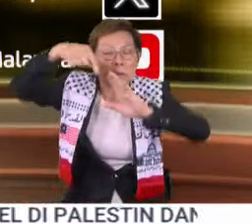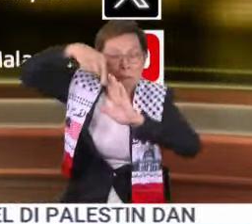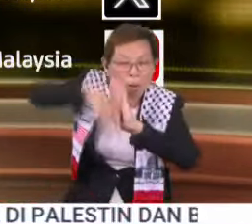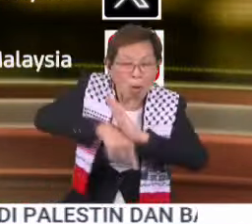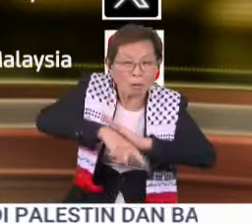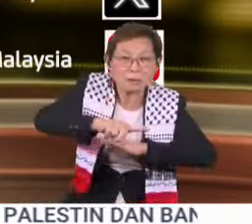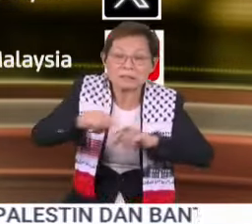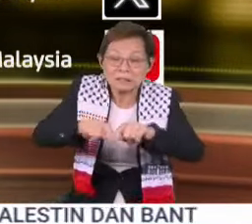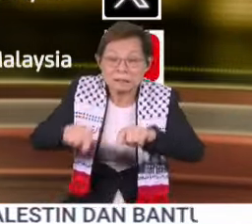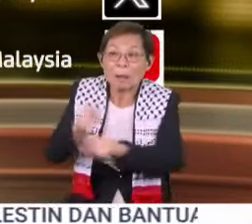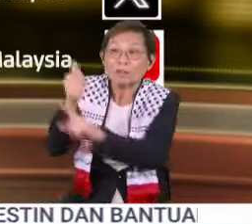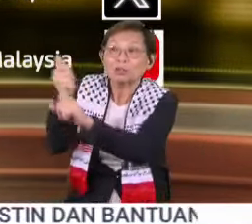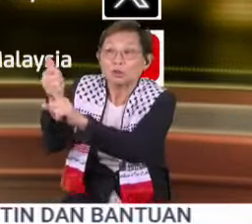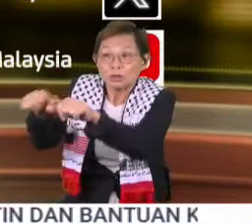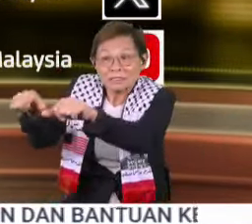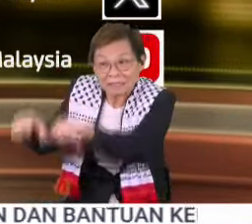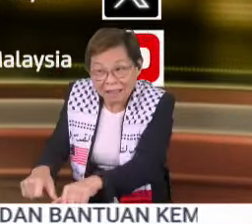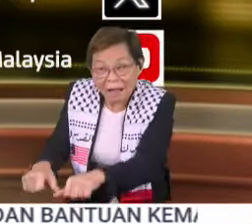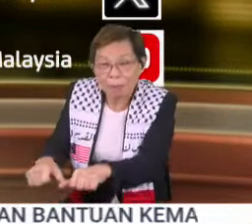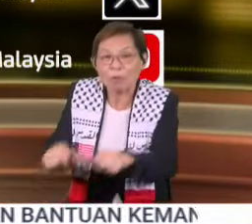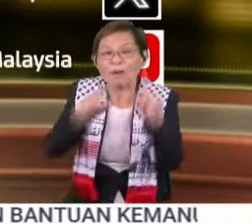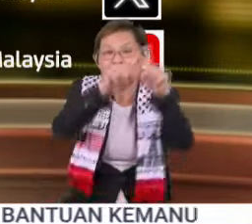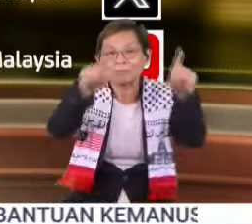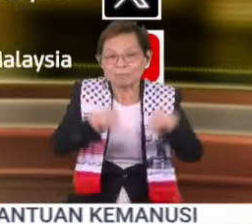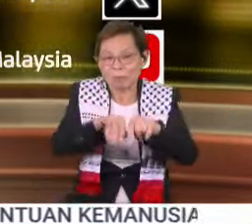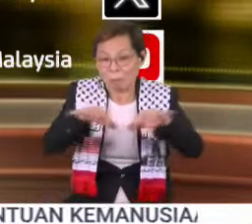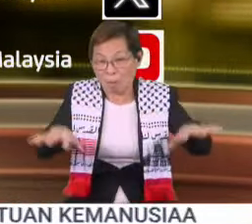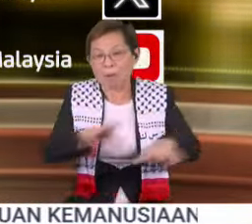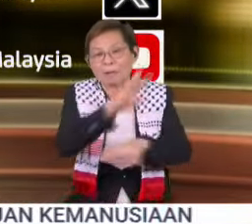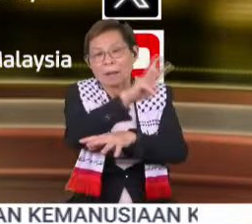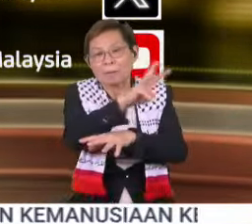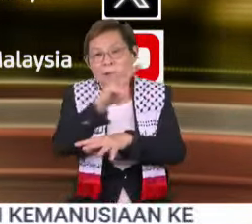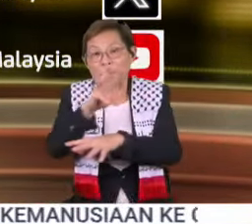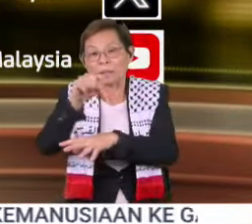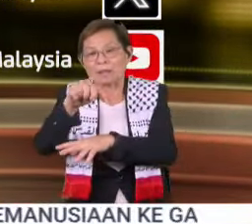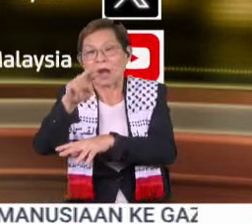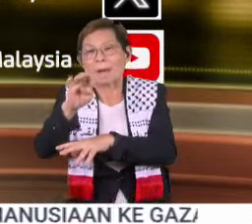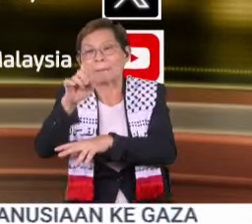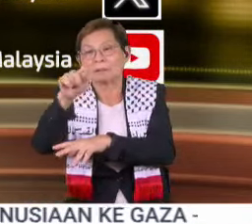terperinci di kawasan anda, anda boleh layari laman sesawang kami di